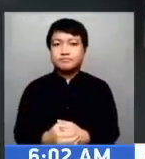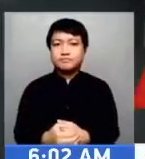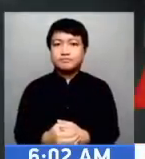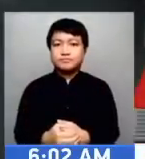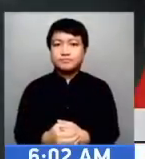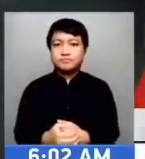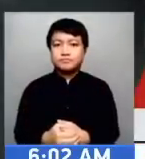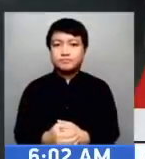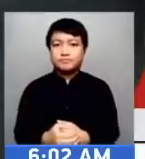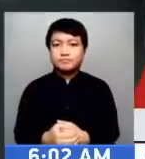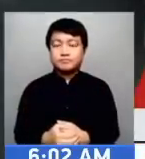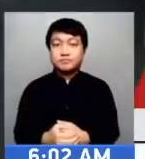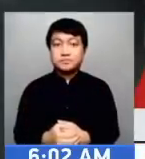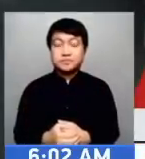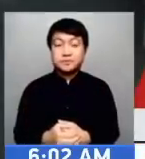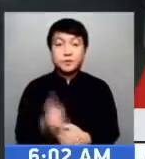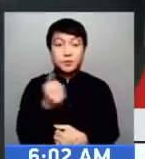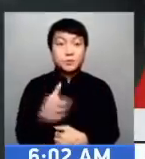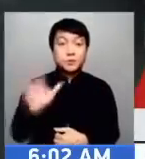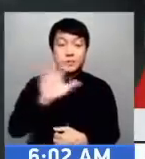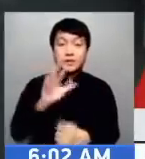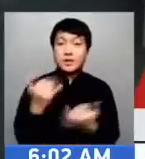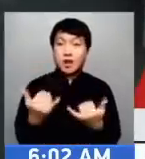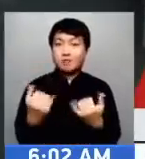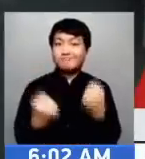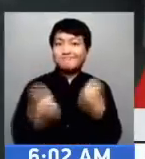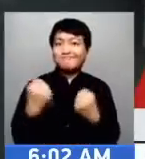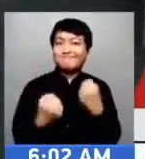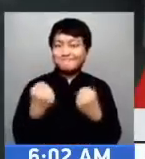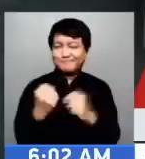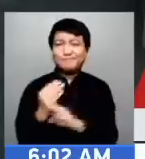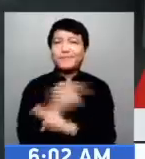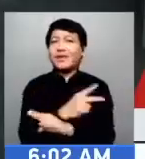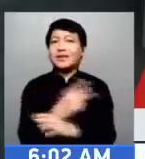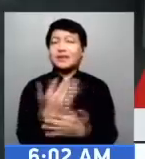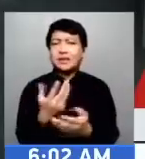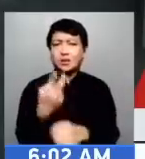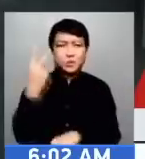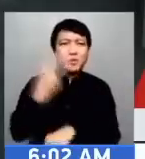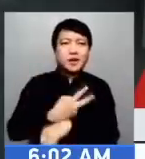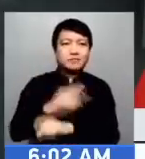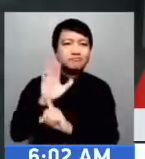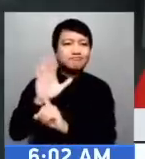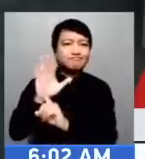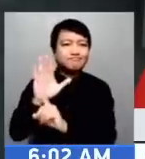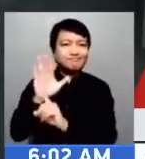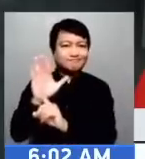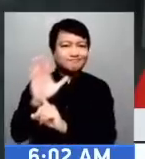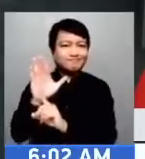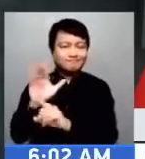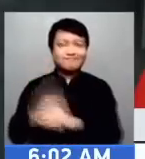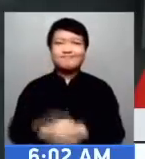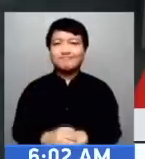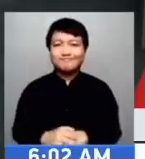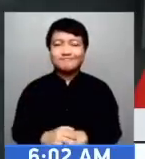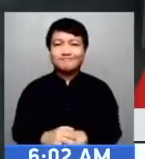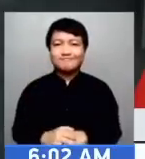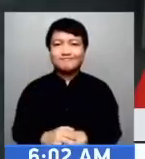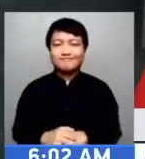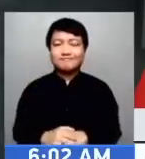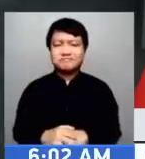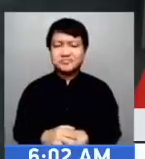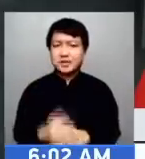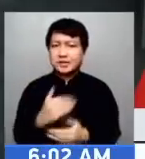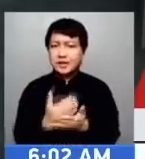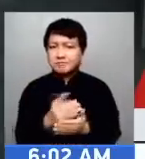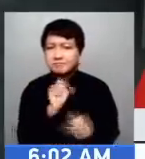Igan, magandang umaga. Nagmamaneho na muli ang mga tsuper matapos ng dalawang araw na tigil pasada. At nakausap natin yung ilang mga tsuper dito sa